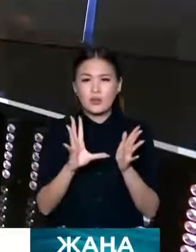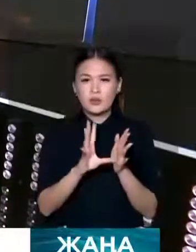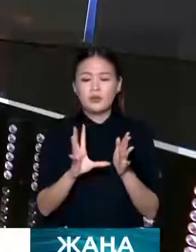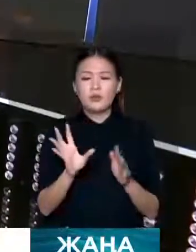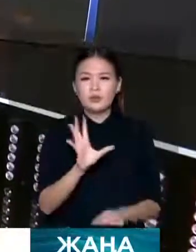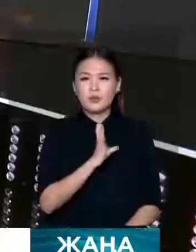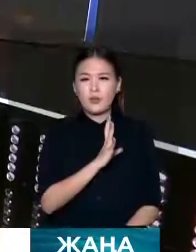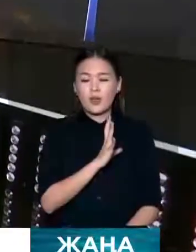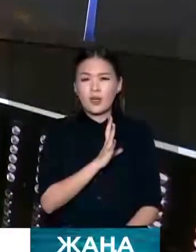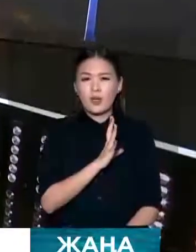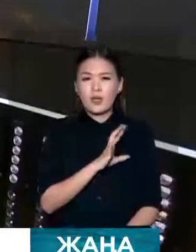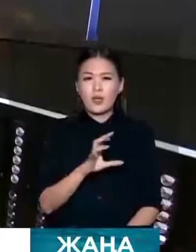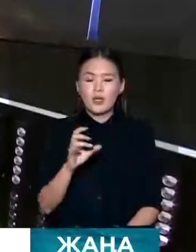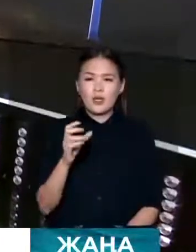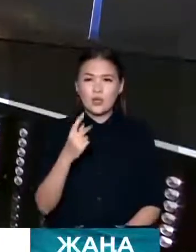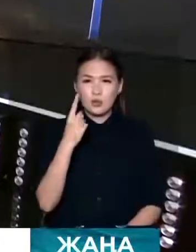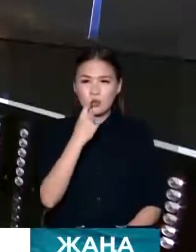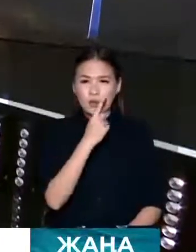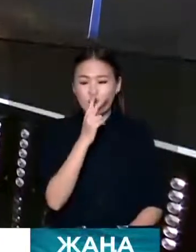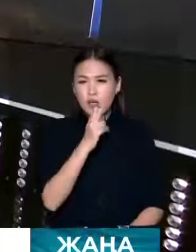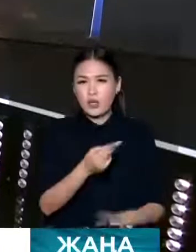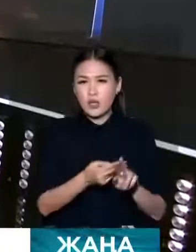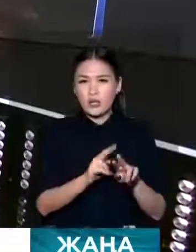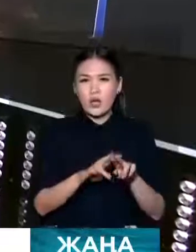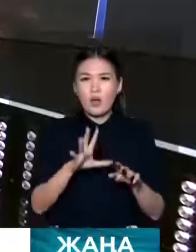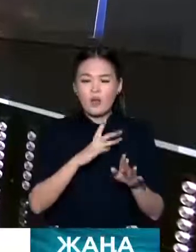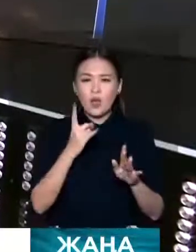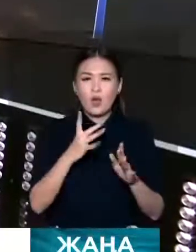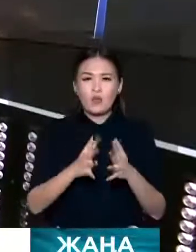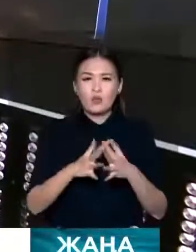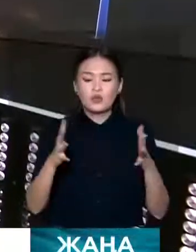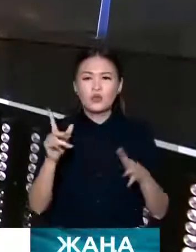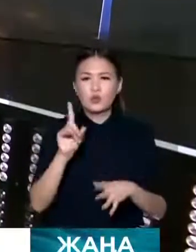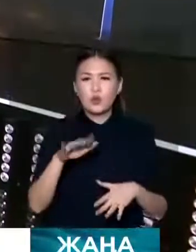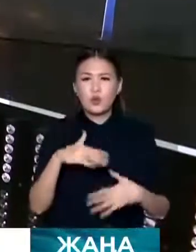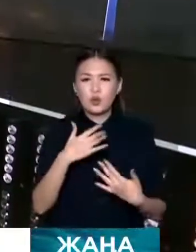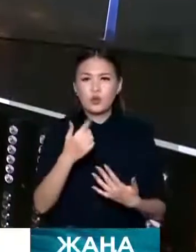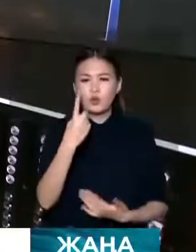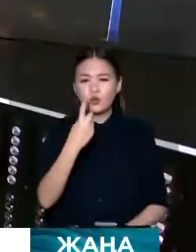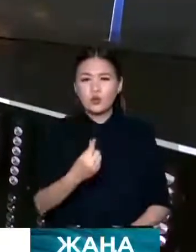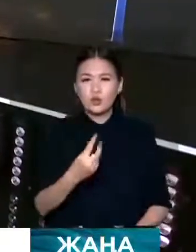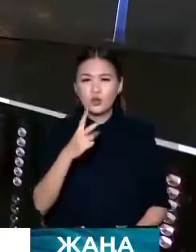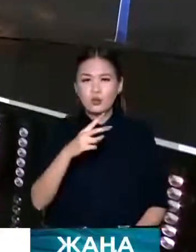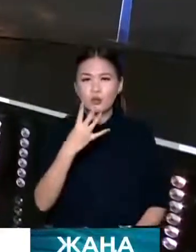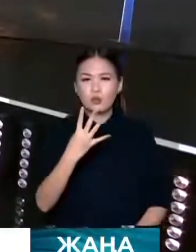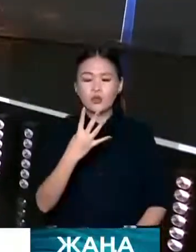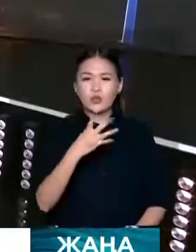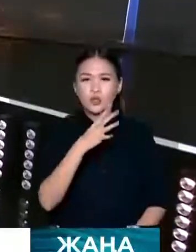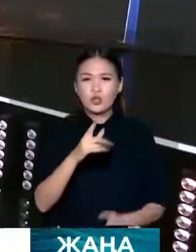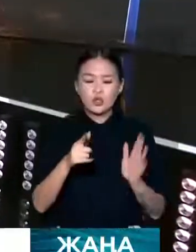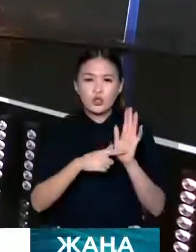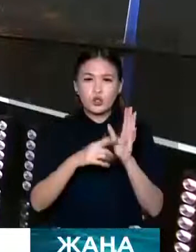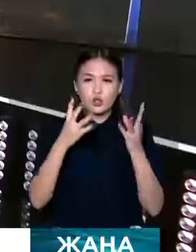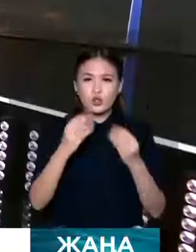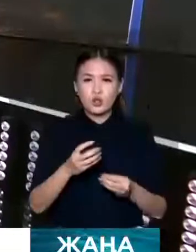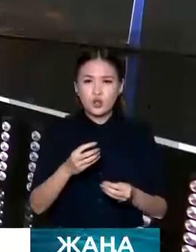баламалы энергия көздеріне қарағанда бір артықшылығы, ол күніне 24 сағат, аптасына 7 күн,